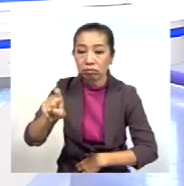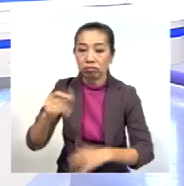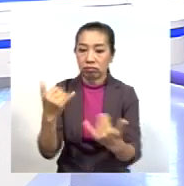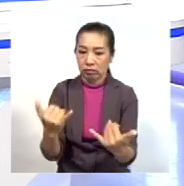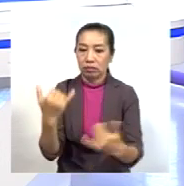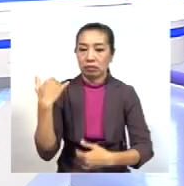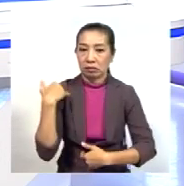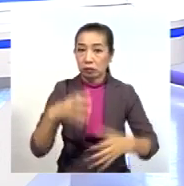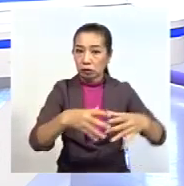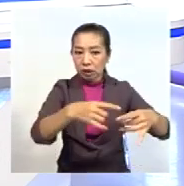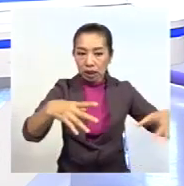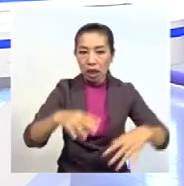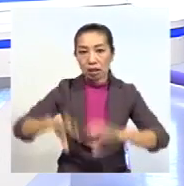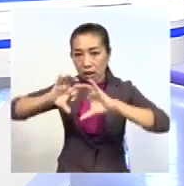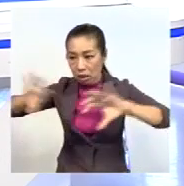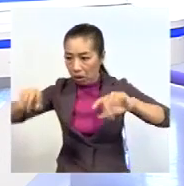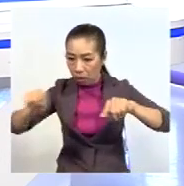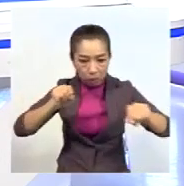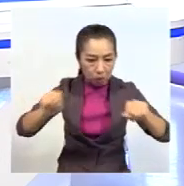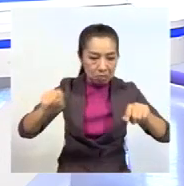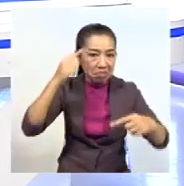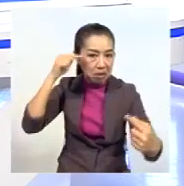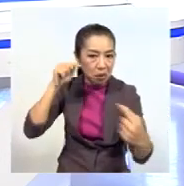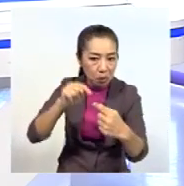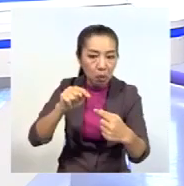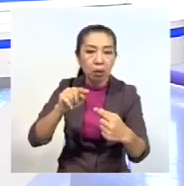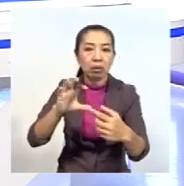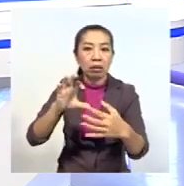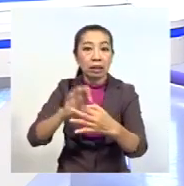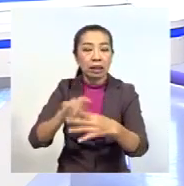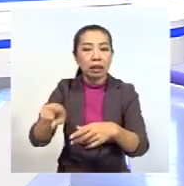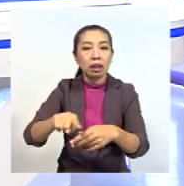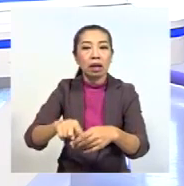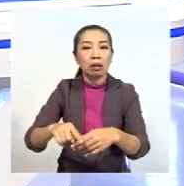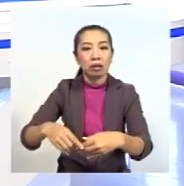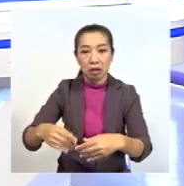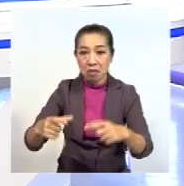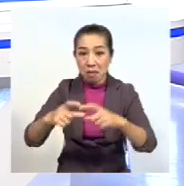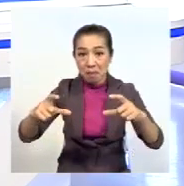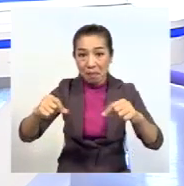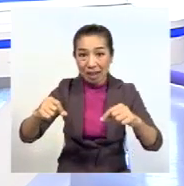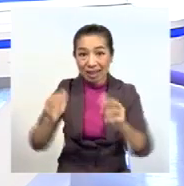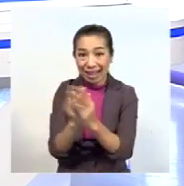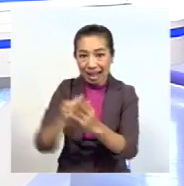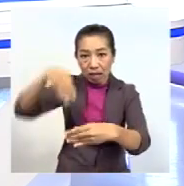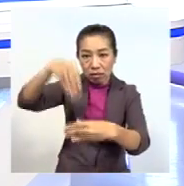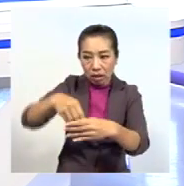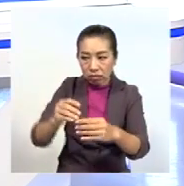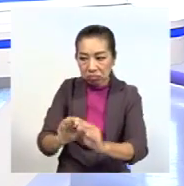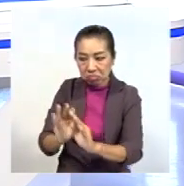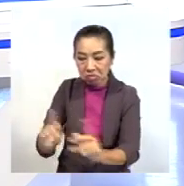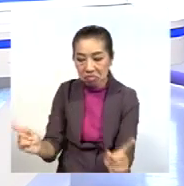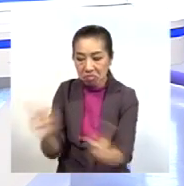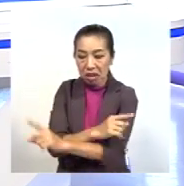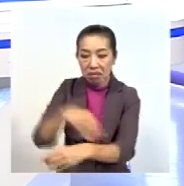คะวันนี้มีทั้งฝ่ายค้านและฝ่ายรัฐบาลต่อเนื่องเรื่องนี้แหละค่ะเรื่องของการเสียบบัตรลงคะแนนแทนกันเนี่ยตกลงแล้วมันจะทำให้พรบ.ตัว